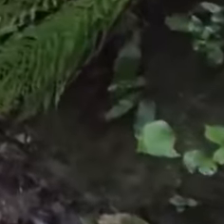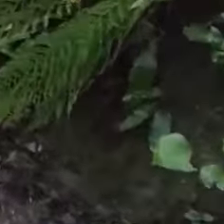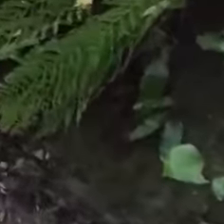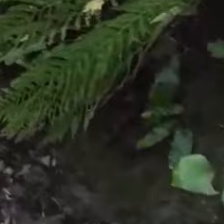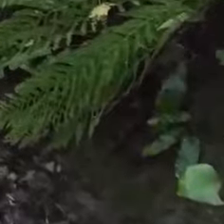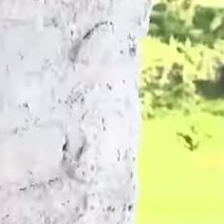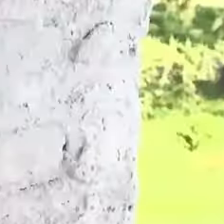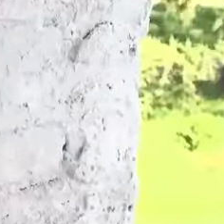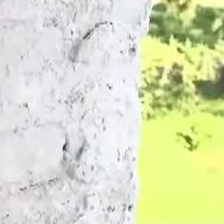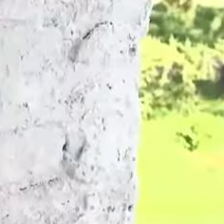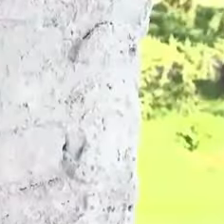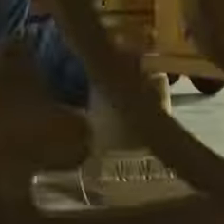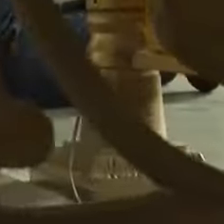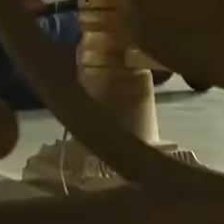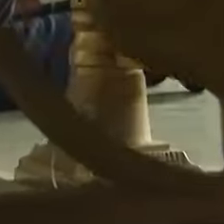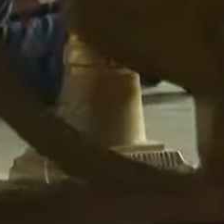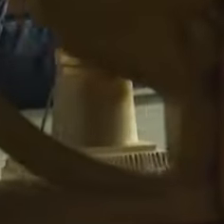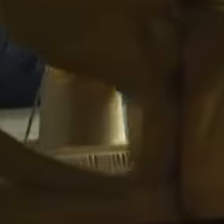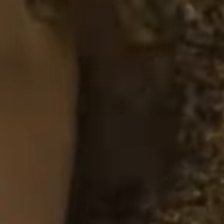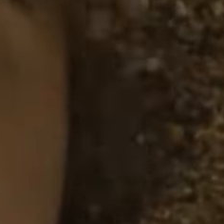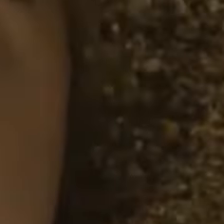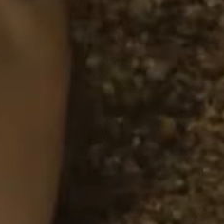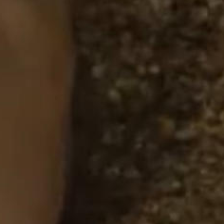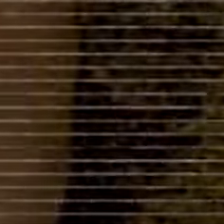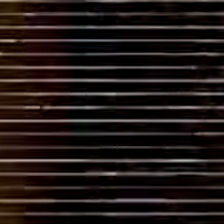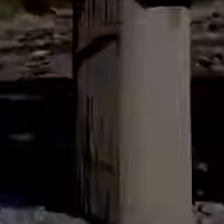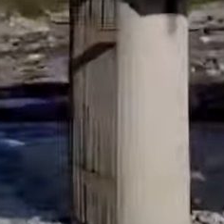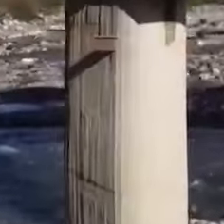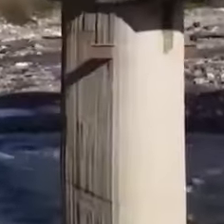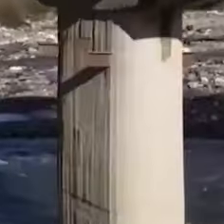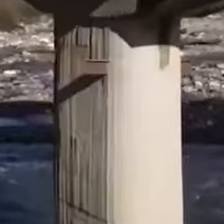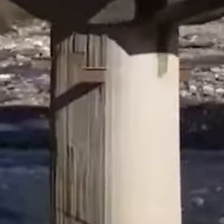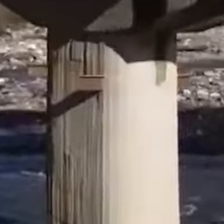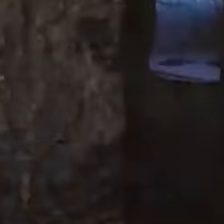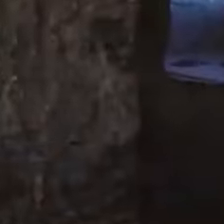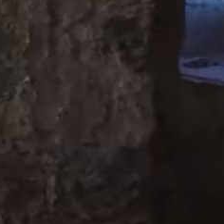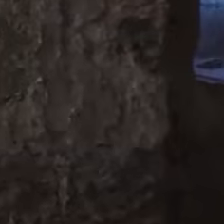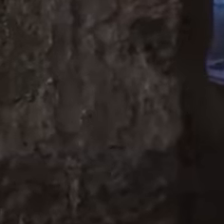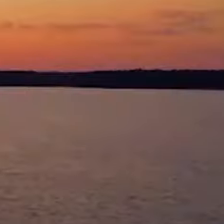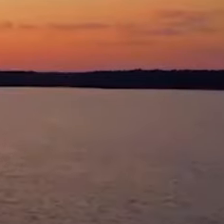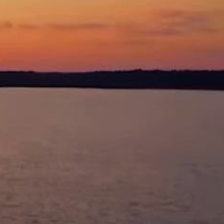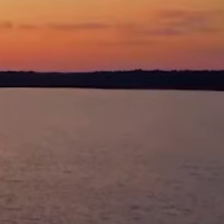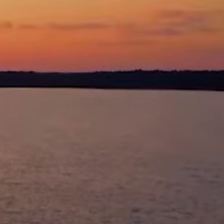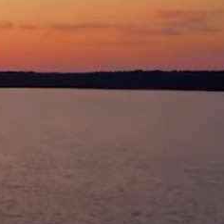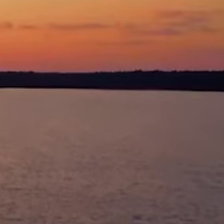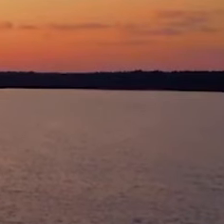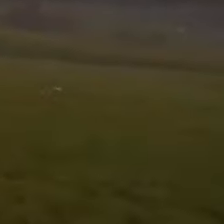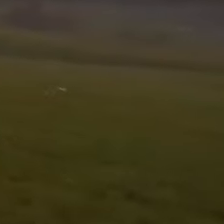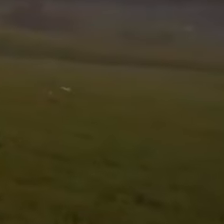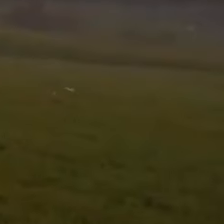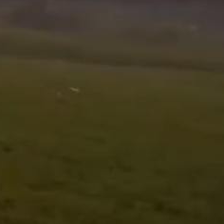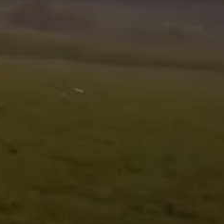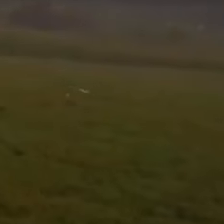прости. Приди, призывают Святого Духа. Приди и защити меня. Трилогия Бориса Корчевникова.